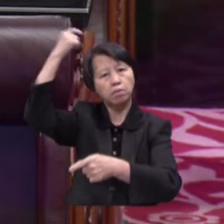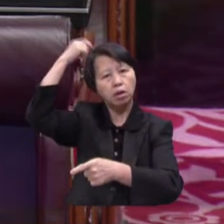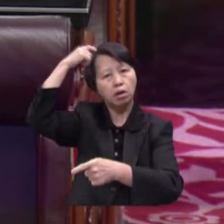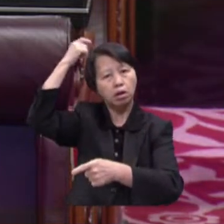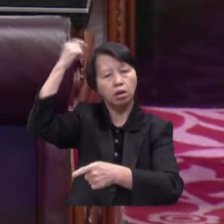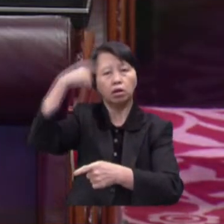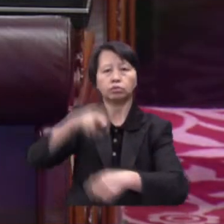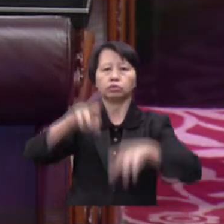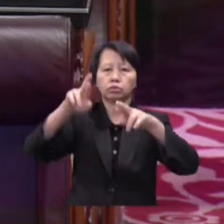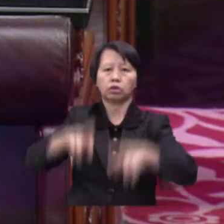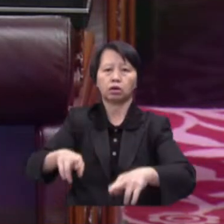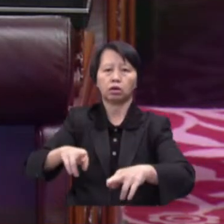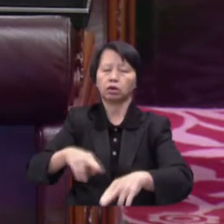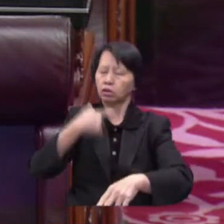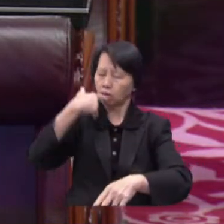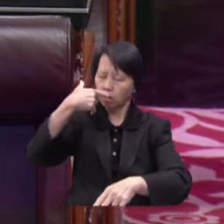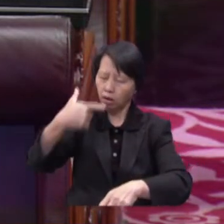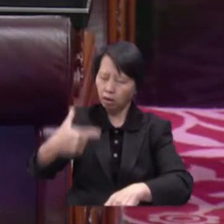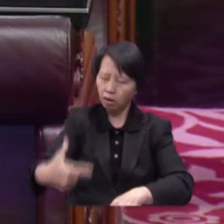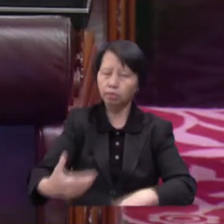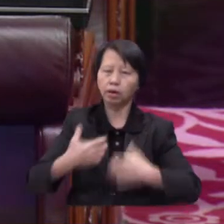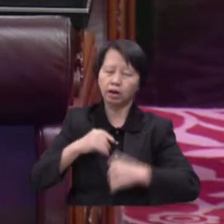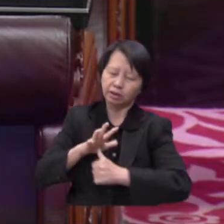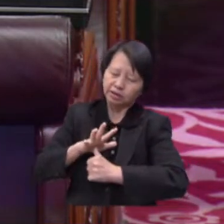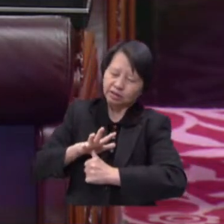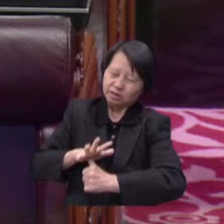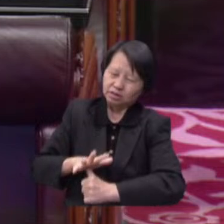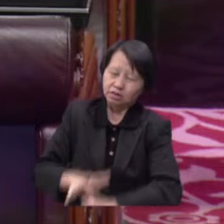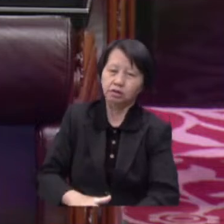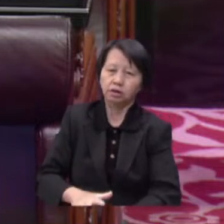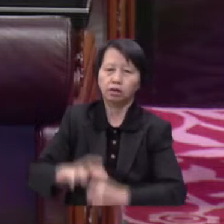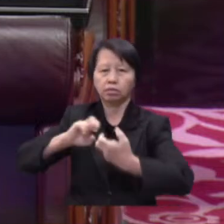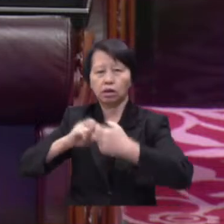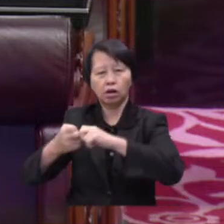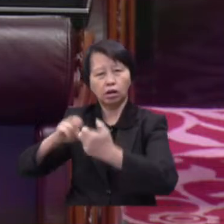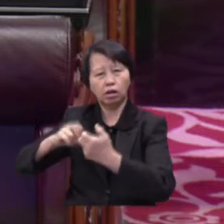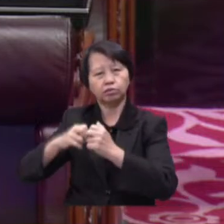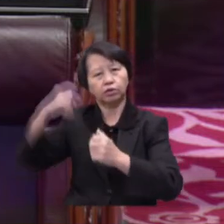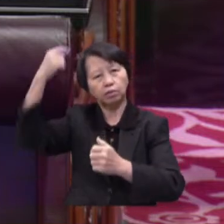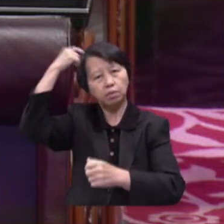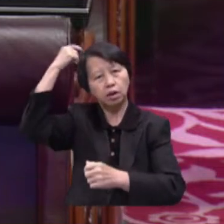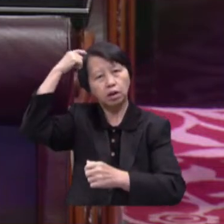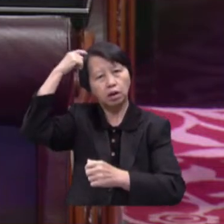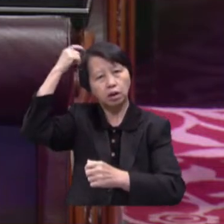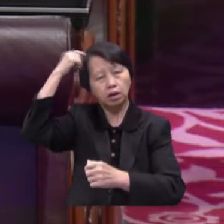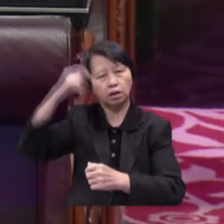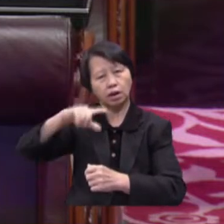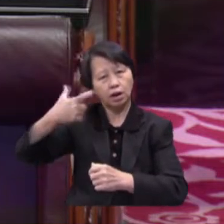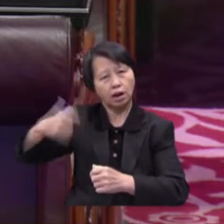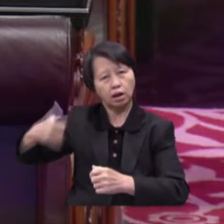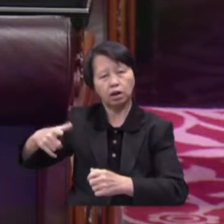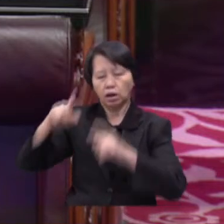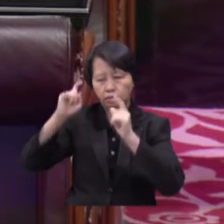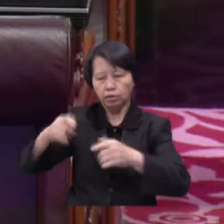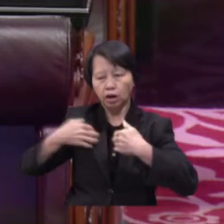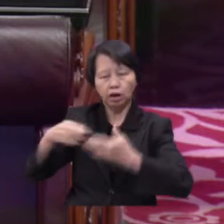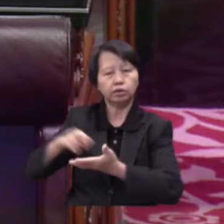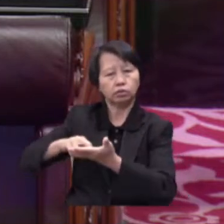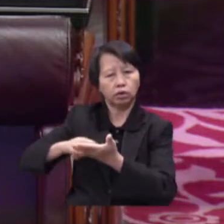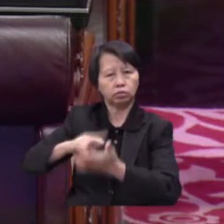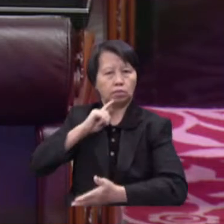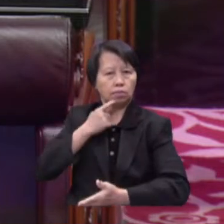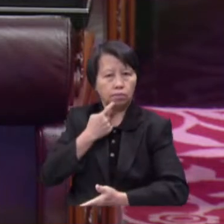kepada rakyat yang selama ini mengalami depresi dan masalah-masalah mental lain yang memerlukan rambatan